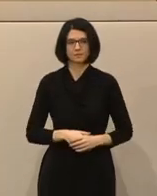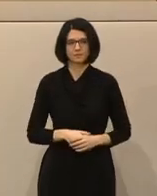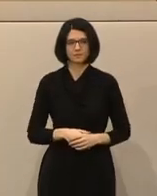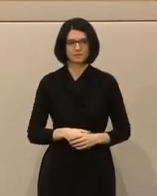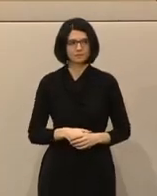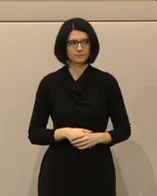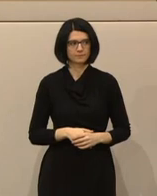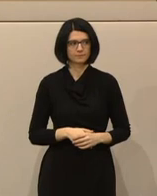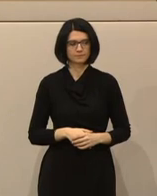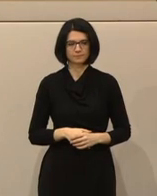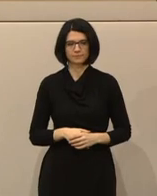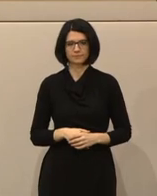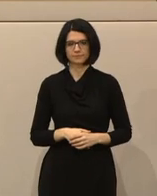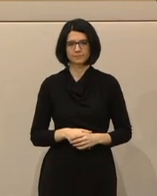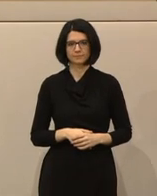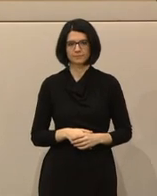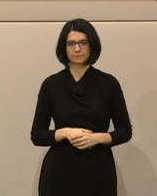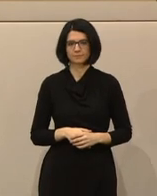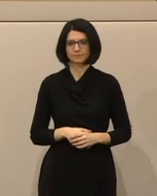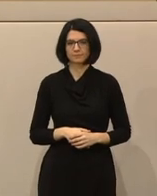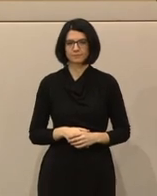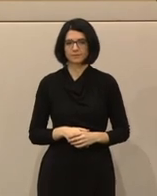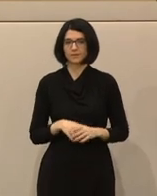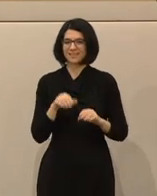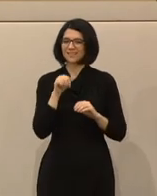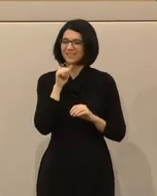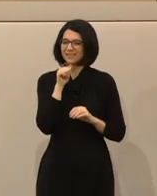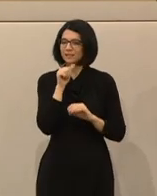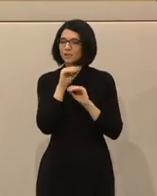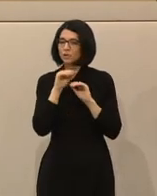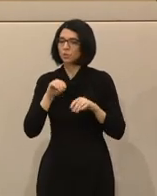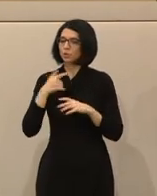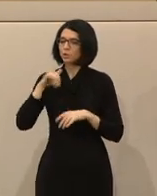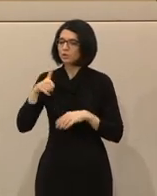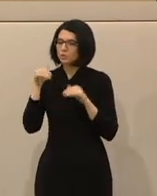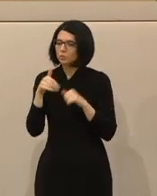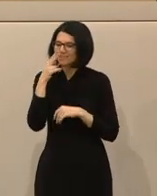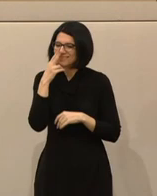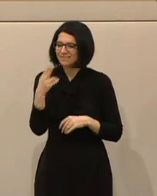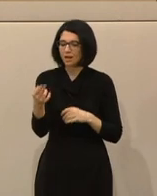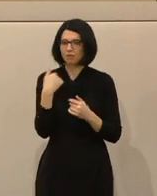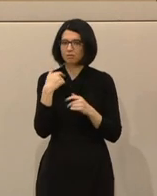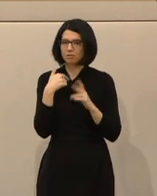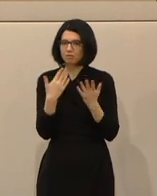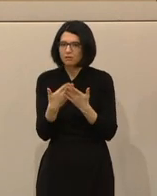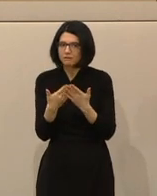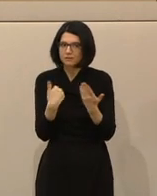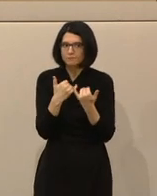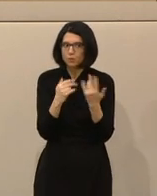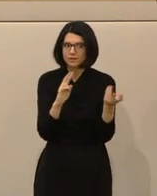Not only must justice be seen to be done,